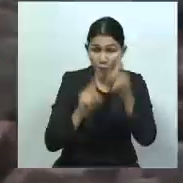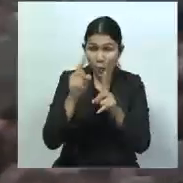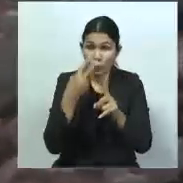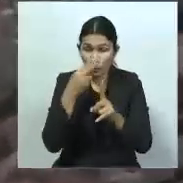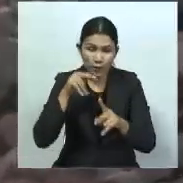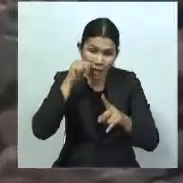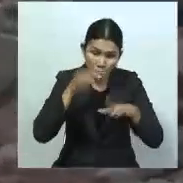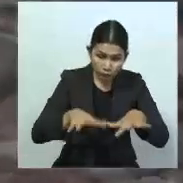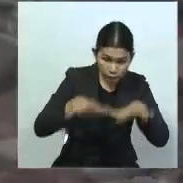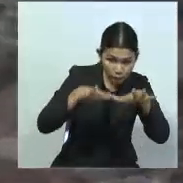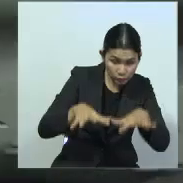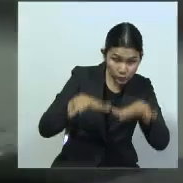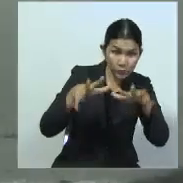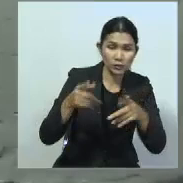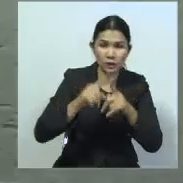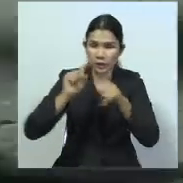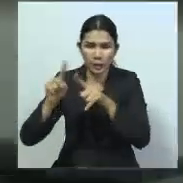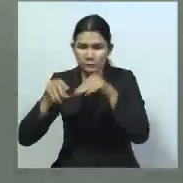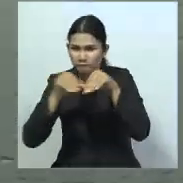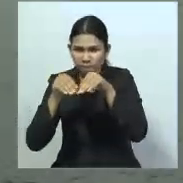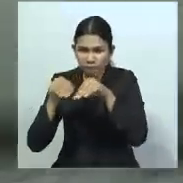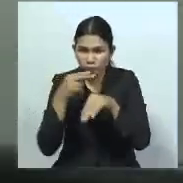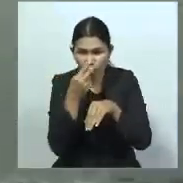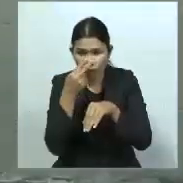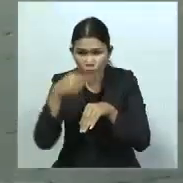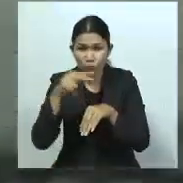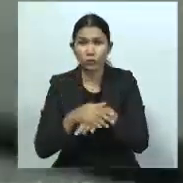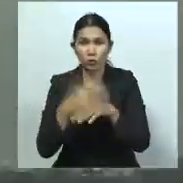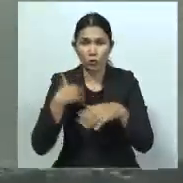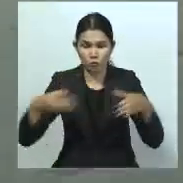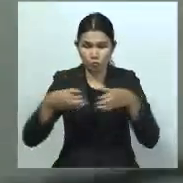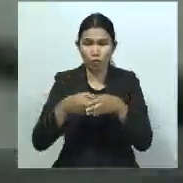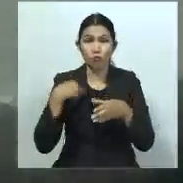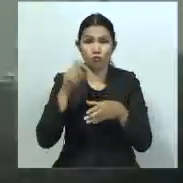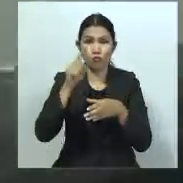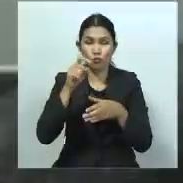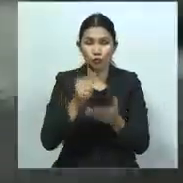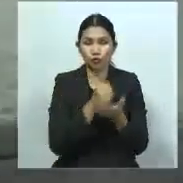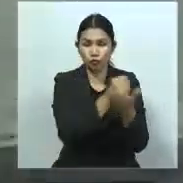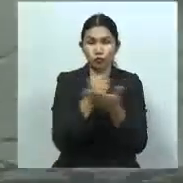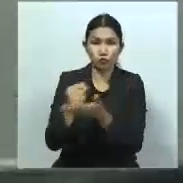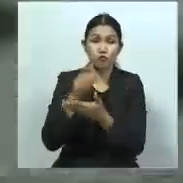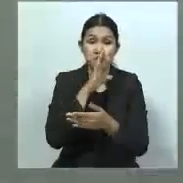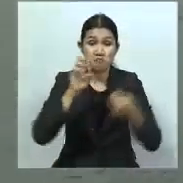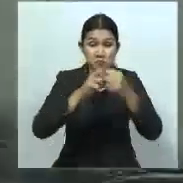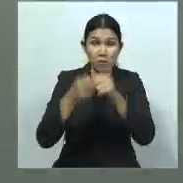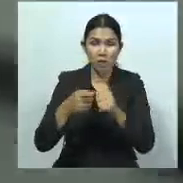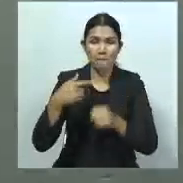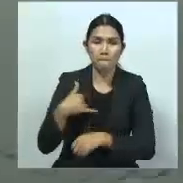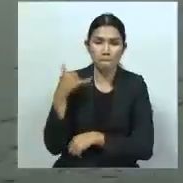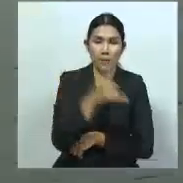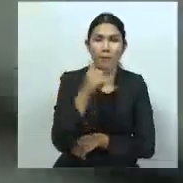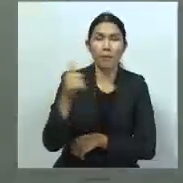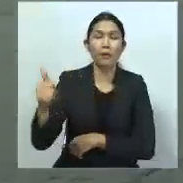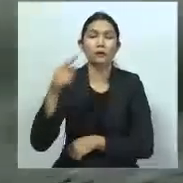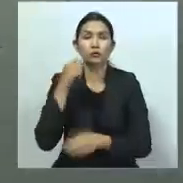ระดับน้ำและแนวน้มสัธนการณัยอย่ใล้ชิดพรอมจัฉุตเคลอนที่เร็วเครื่องหมู่อปกรณประจำพ้นที่เสี่ยงให้พร้อมปธิ